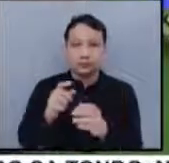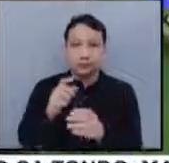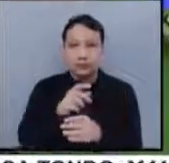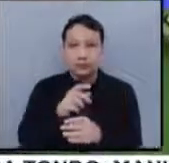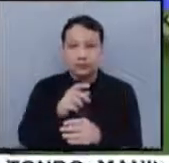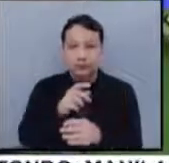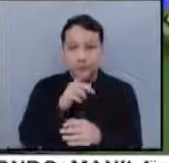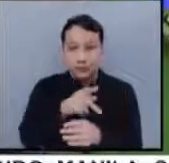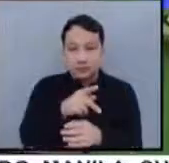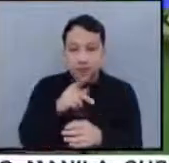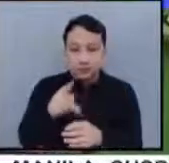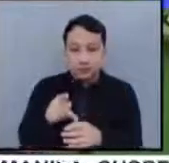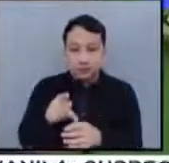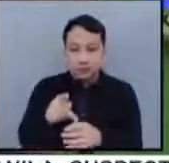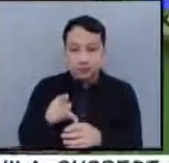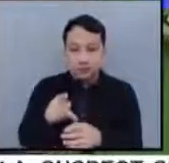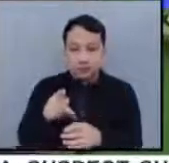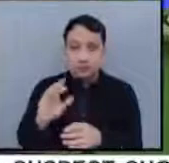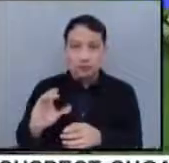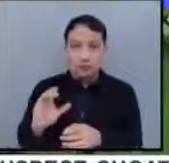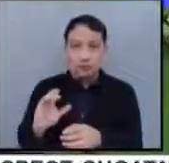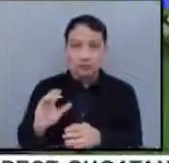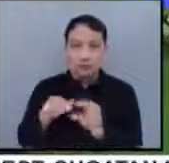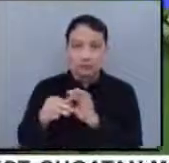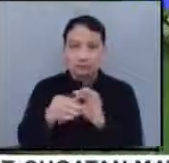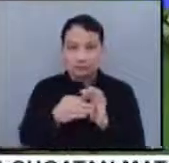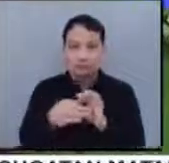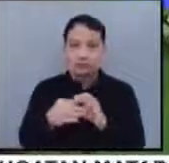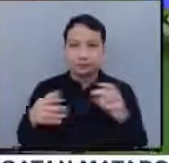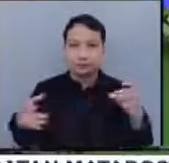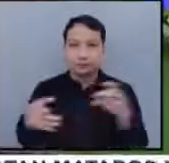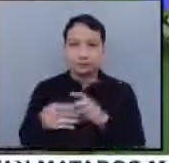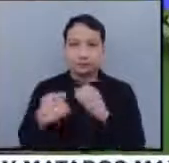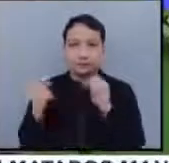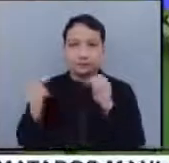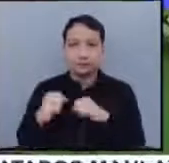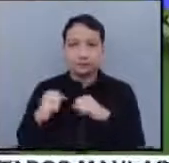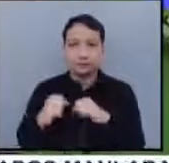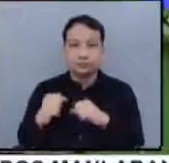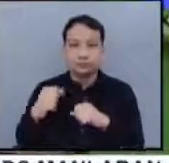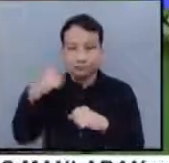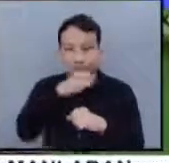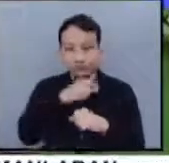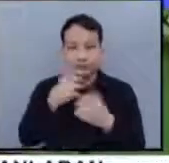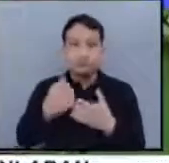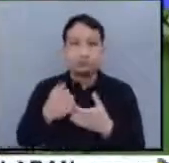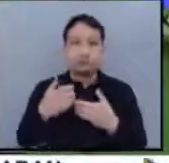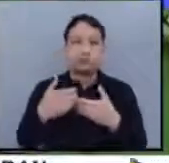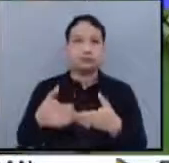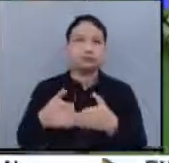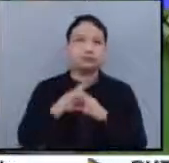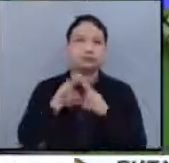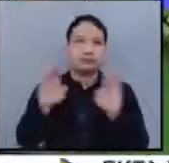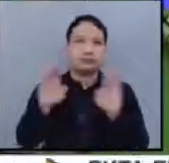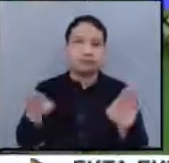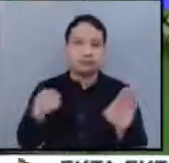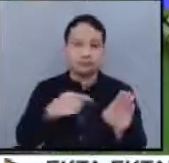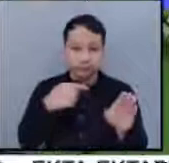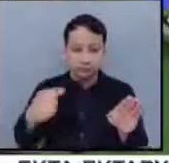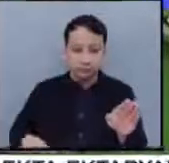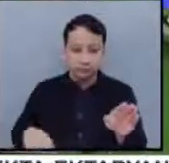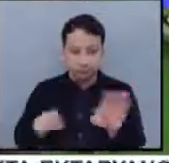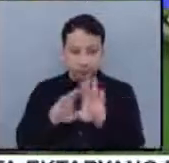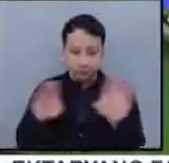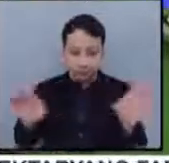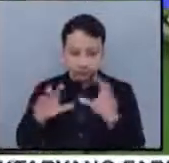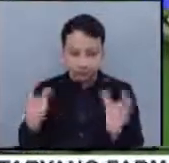ang reunification sa Taiwan. Ituloy ang paglaban sa COVID-19 at gawing mas bukas ang China sa buong mundo. Si Bea Bernardo